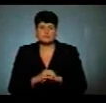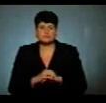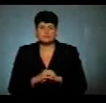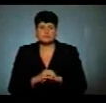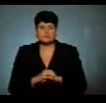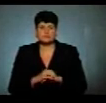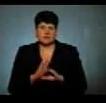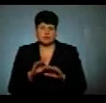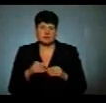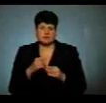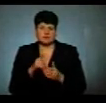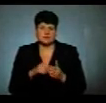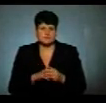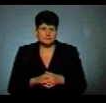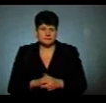Можете поставити запитання?